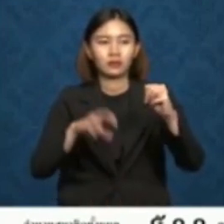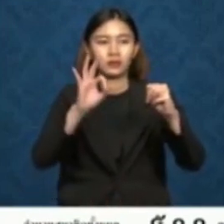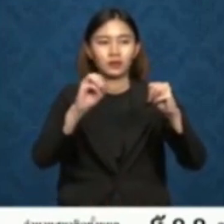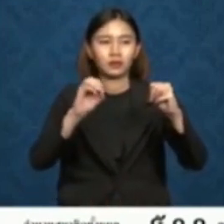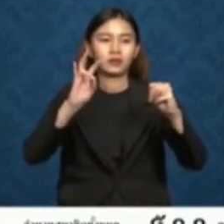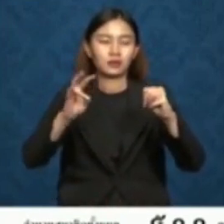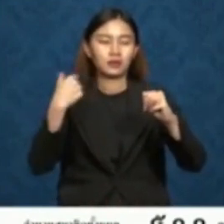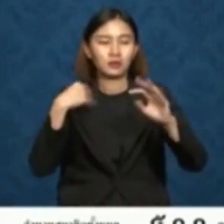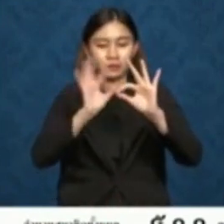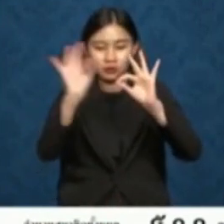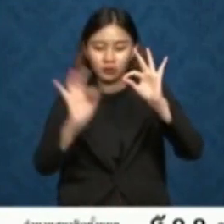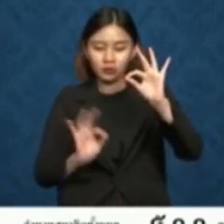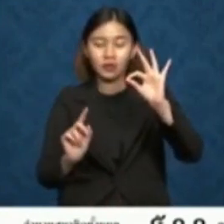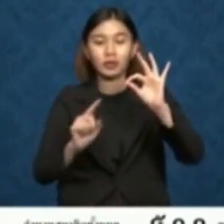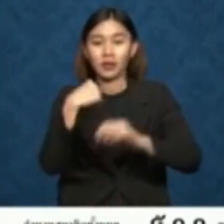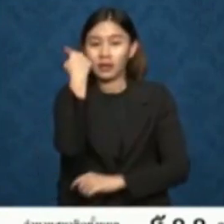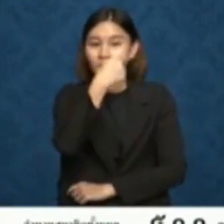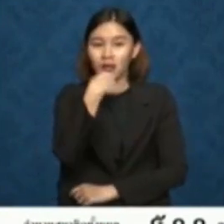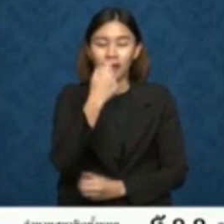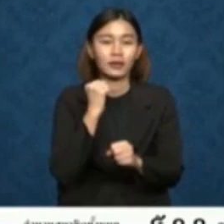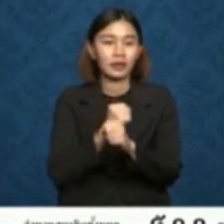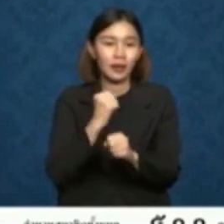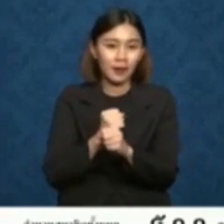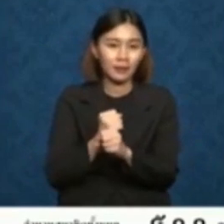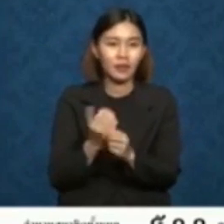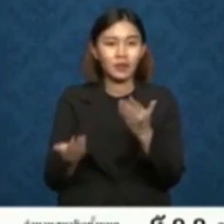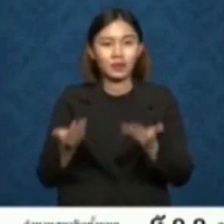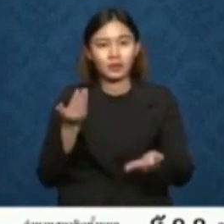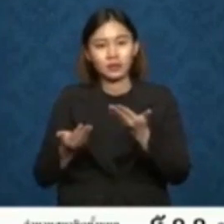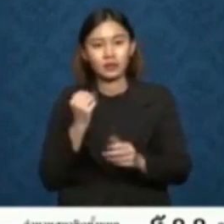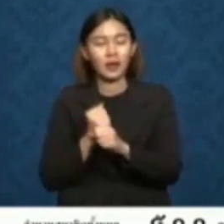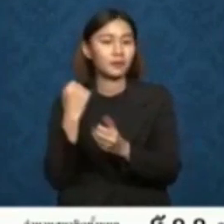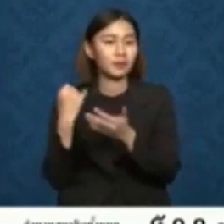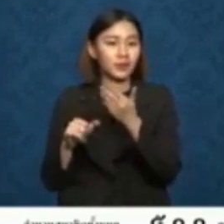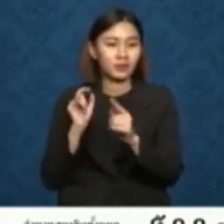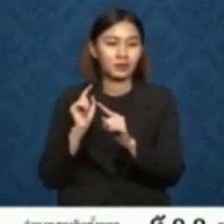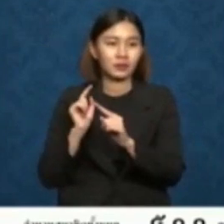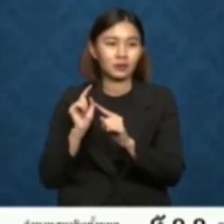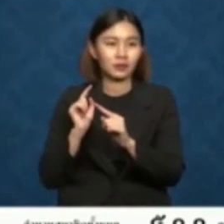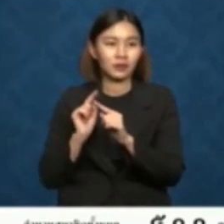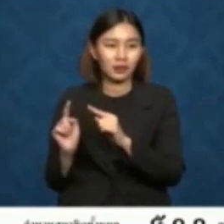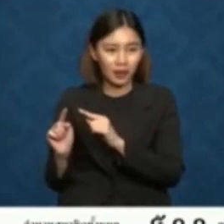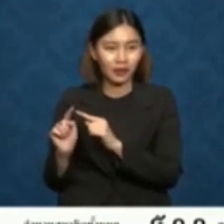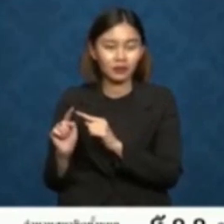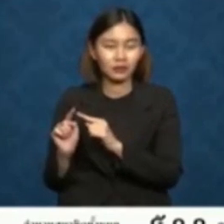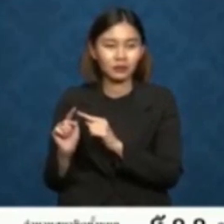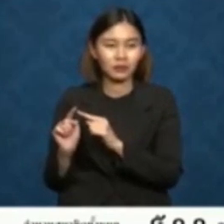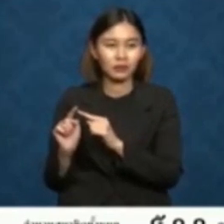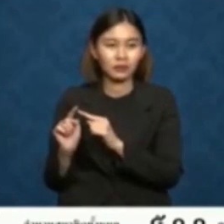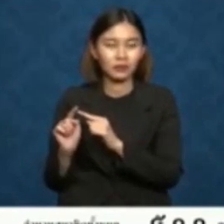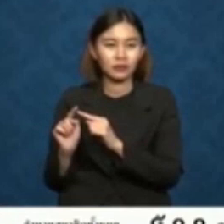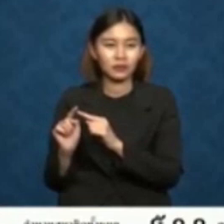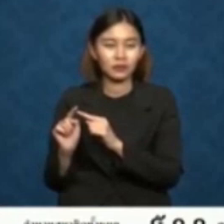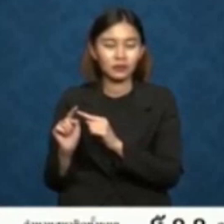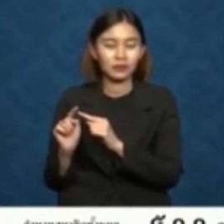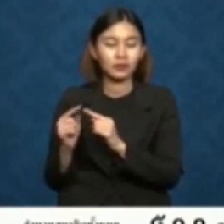นอกจากนั้นครับในมาตรา97นะครับก็วางหลักการไว้ว่าผู้ใดกระทำและหรือละเว้นการกระทำ